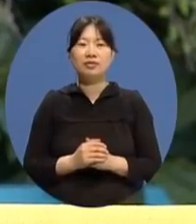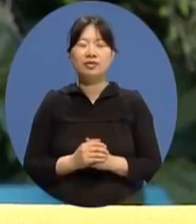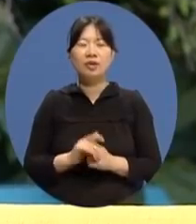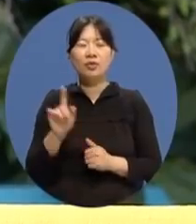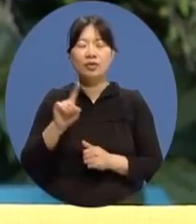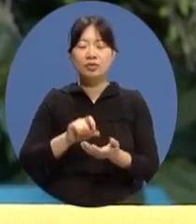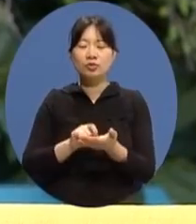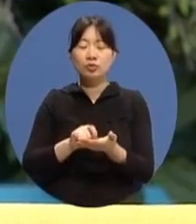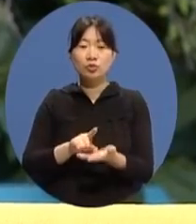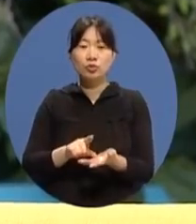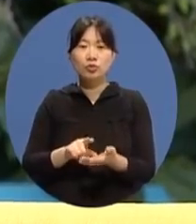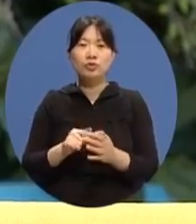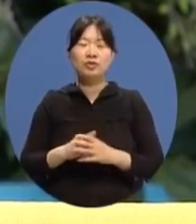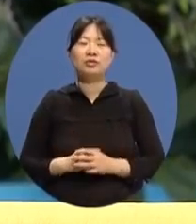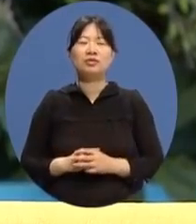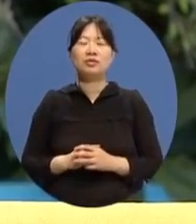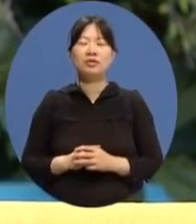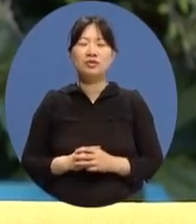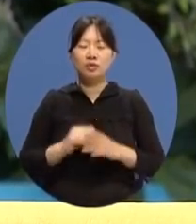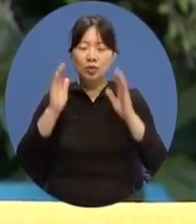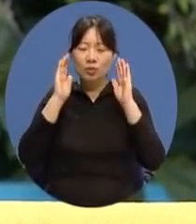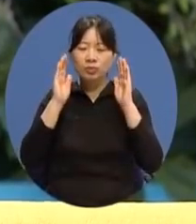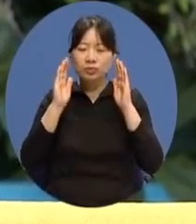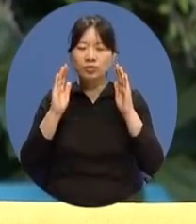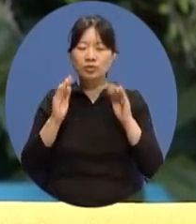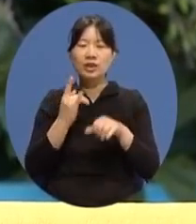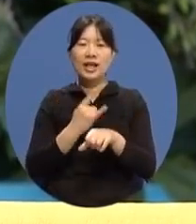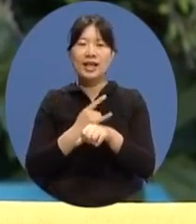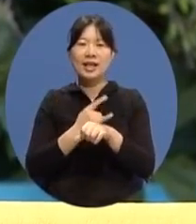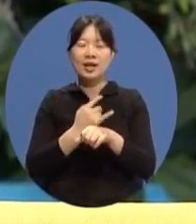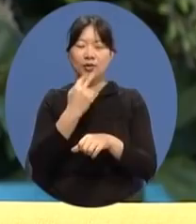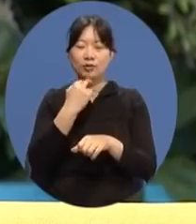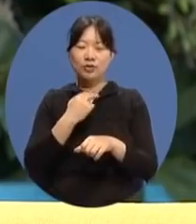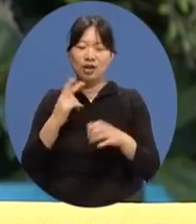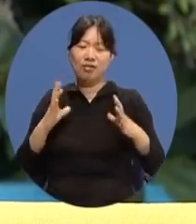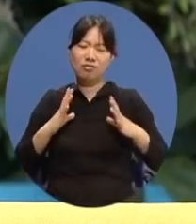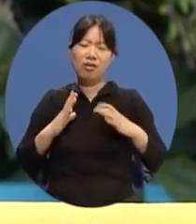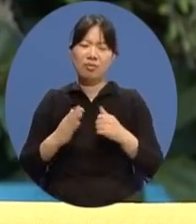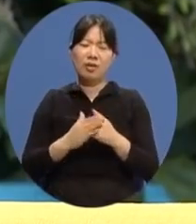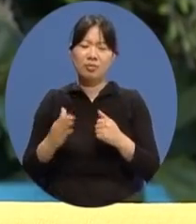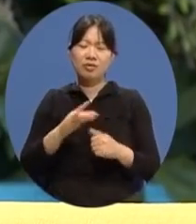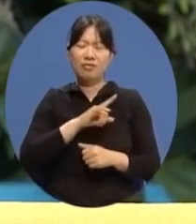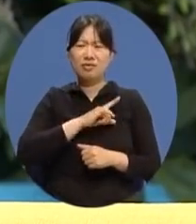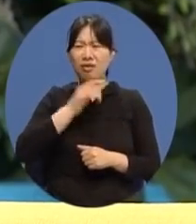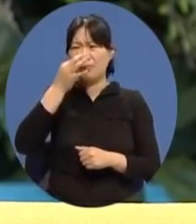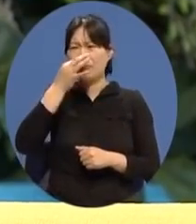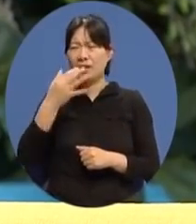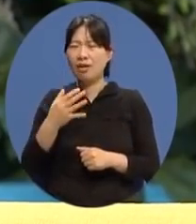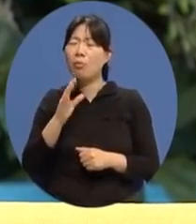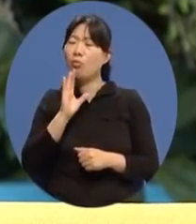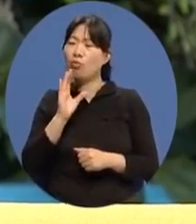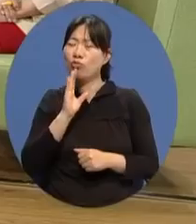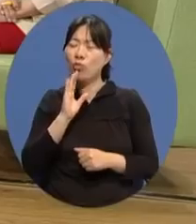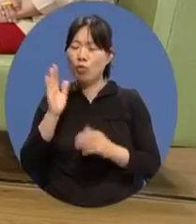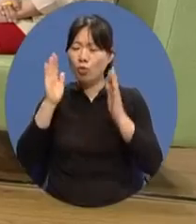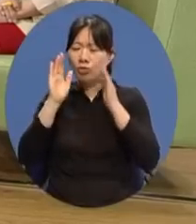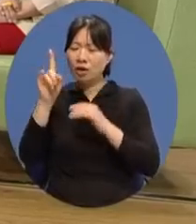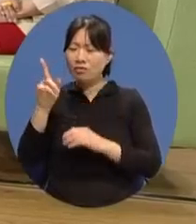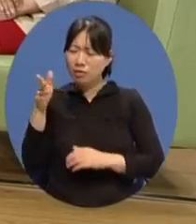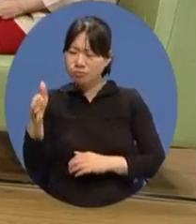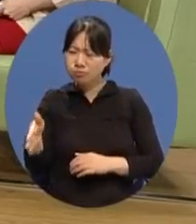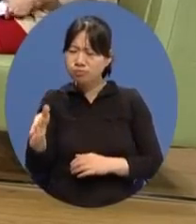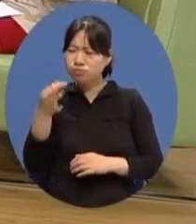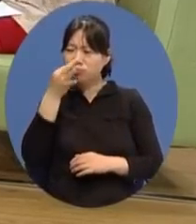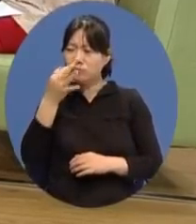일단 축구하면서 공부까지 해야 된다는 게 제일 힘든 것 같아요. 아 맞아요. 공부 하나만 하기도